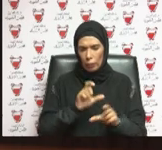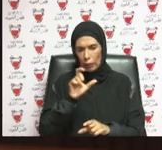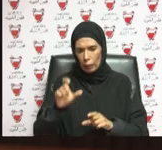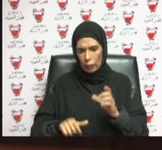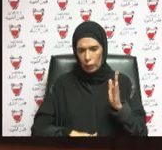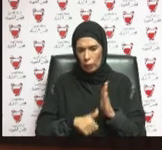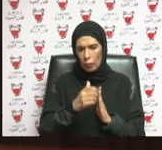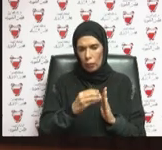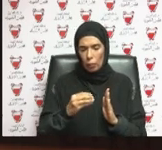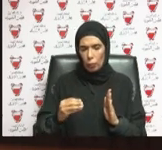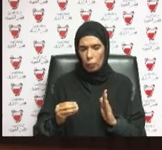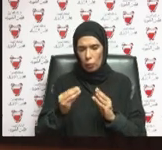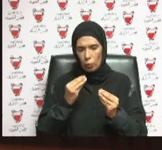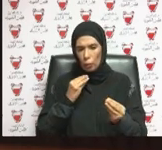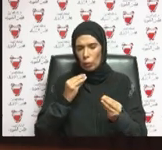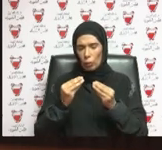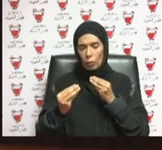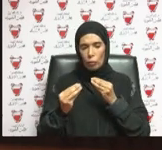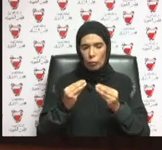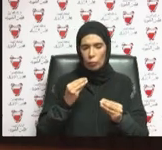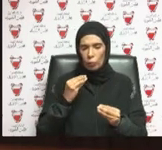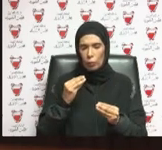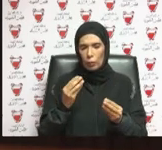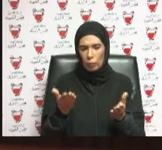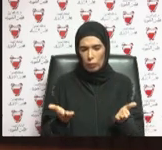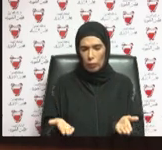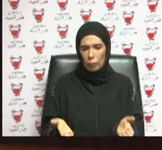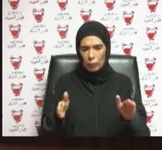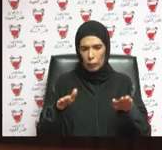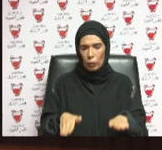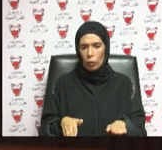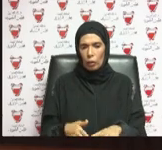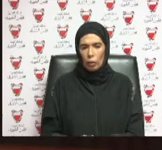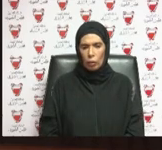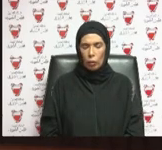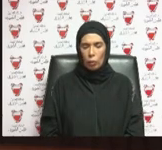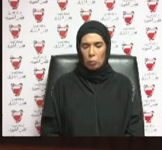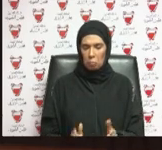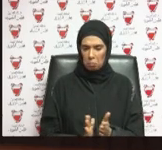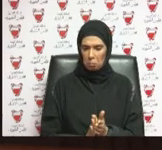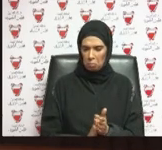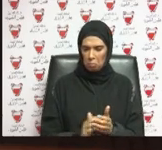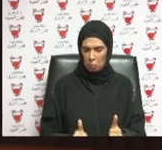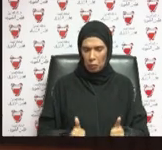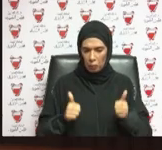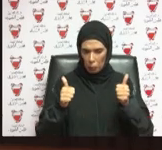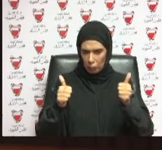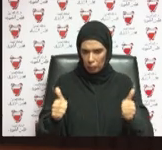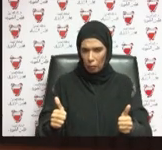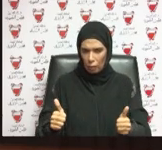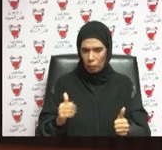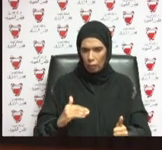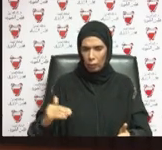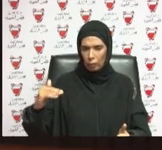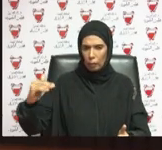أبنائه ويناقشهم أثناء تواجدهم في مجلسه ويشجعهم على التقدم